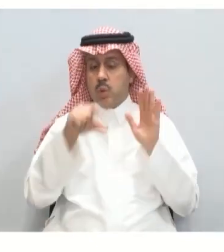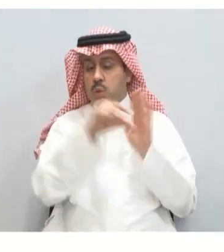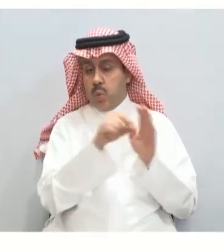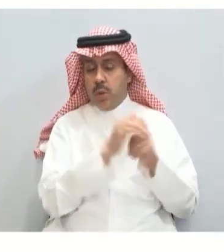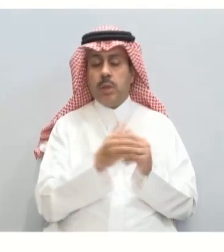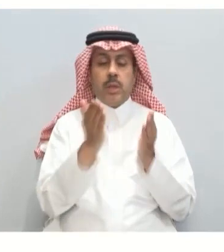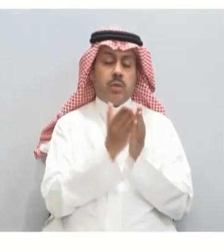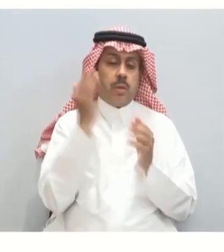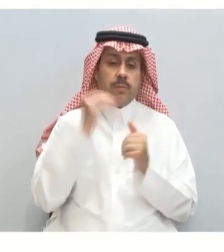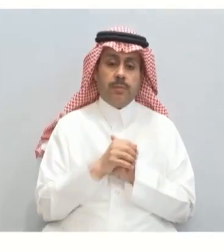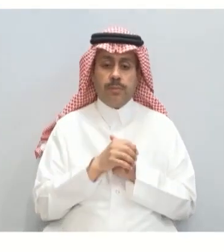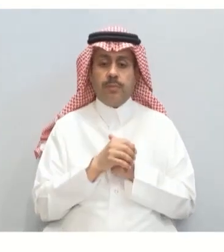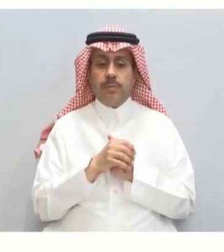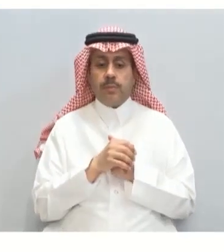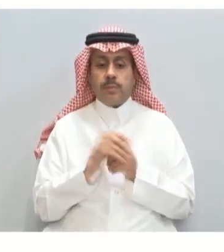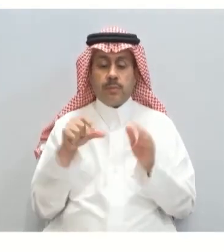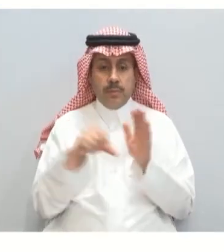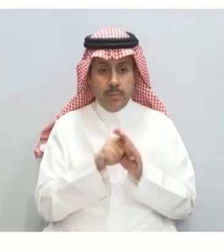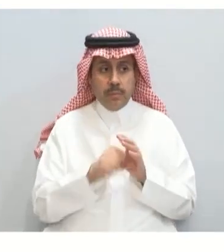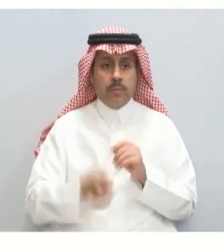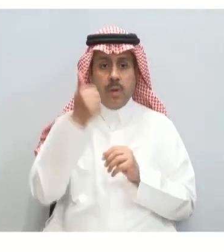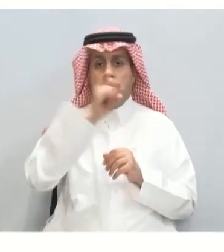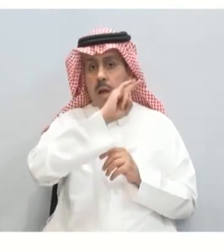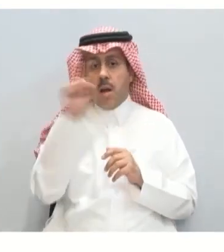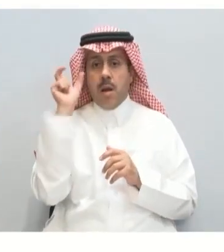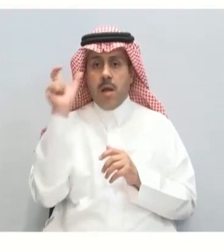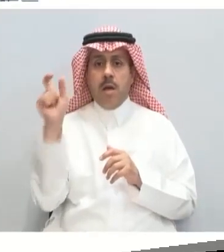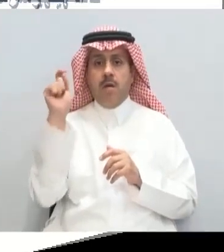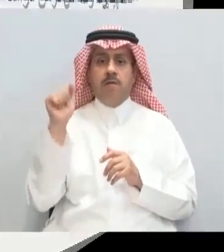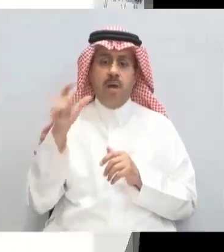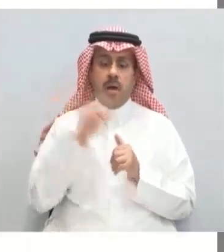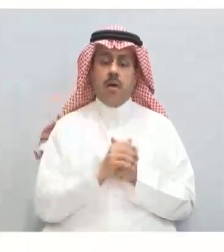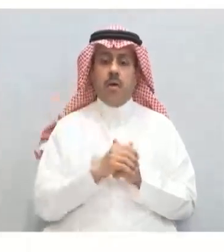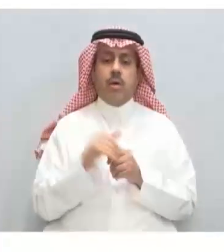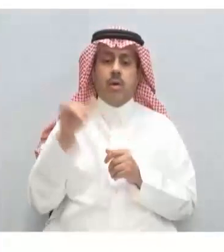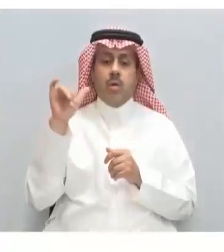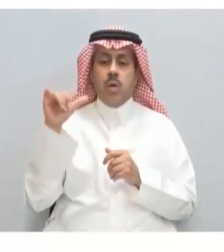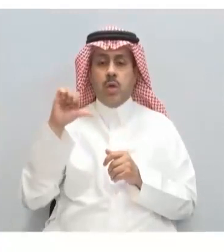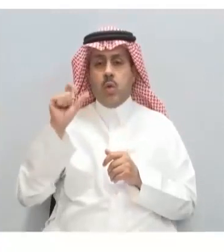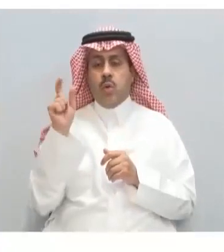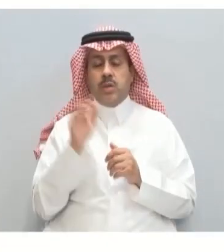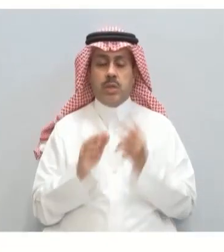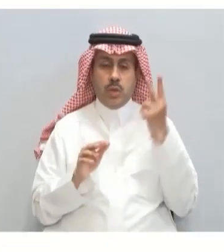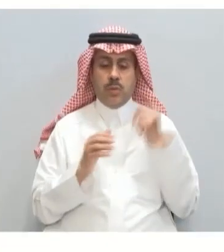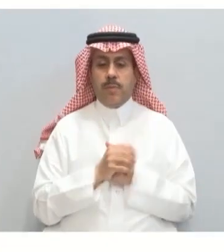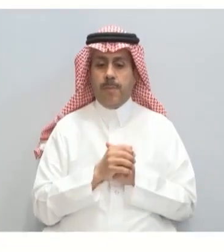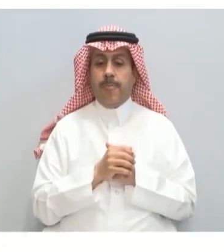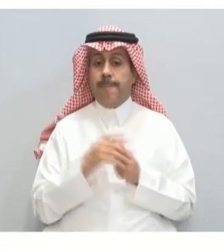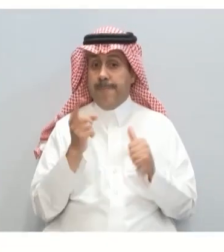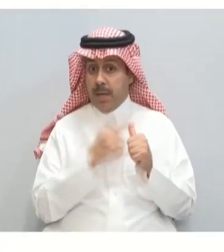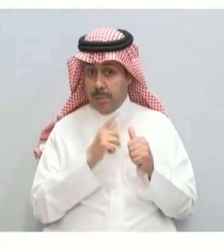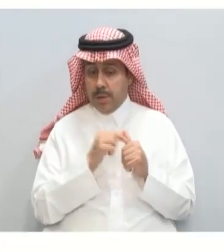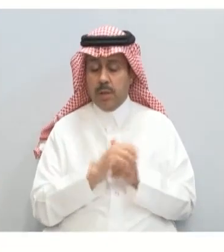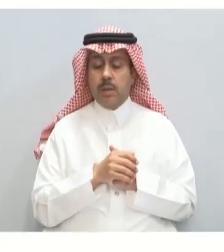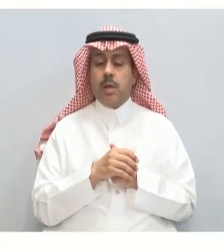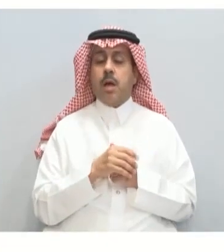التي درستم ومع سورتي الانفال ويونس نبدا واياكم مع اول الايات في سوره